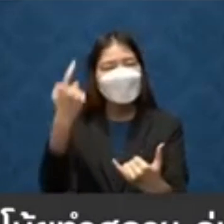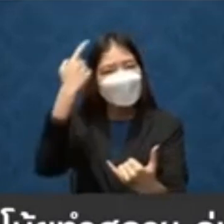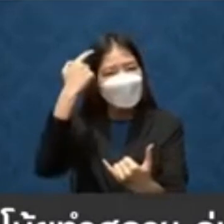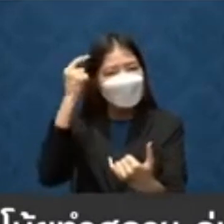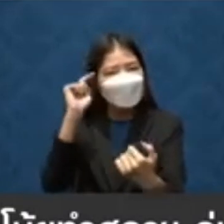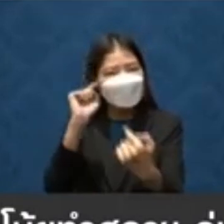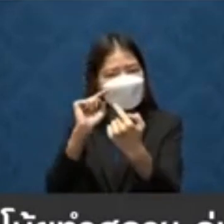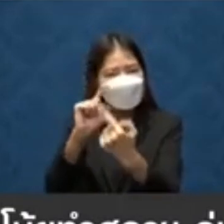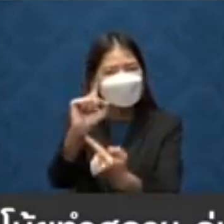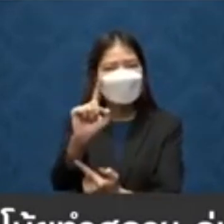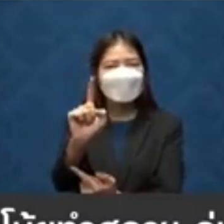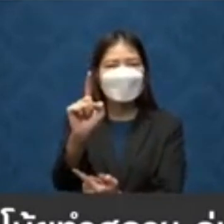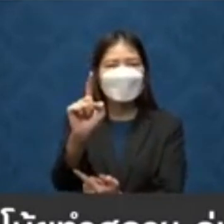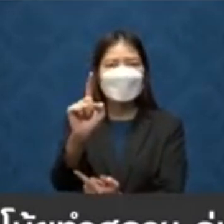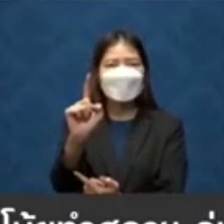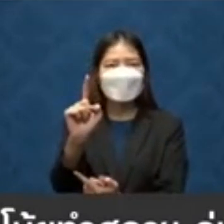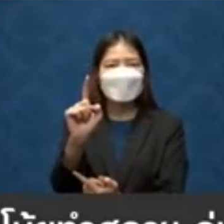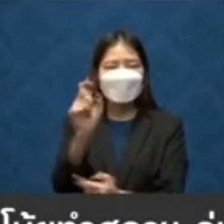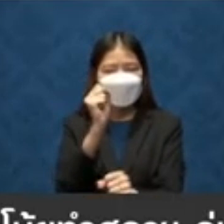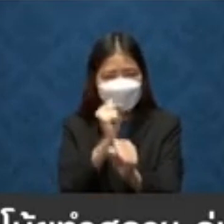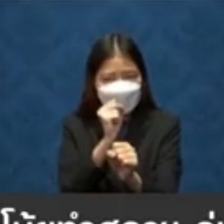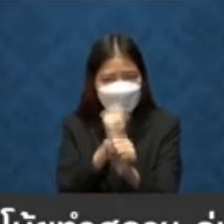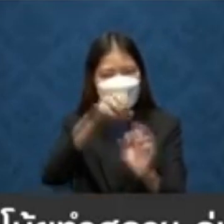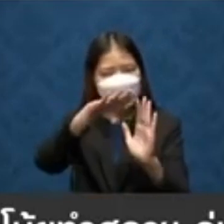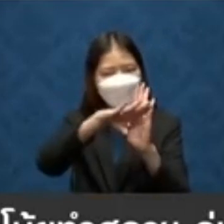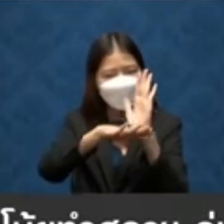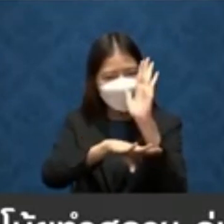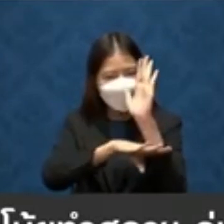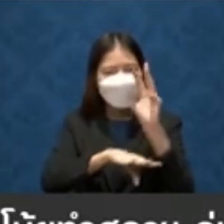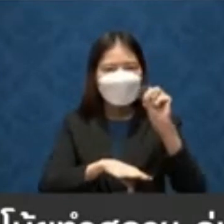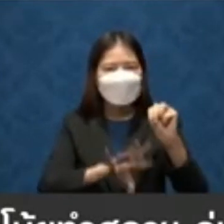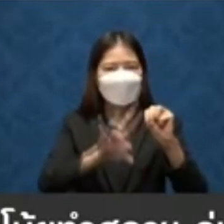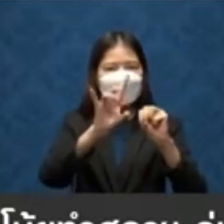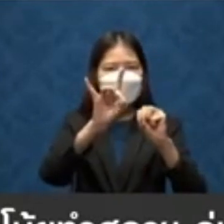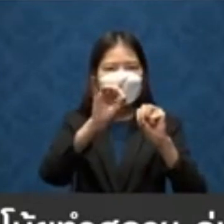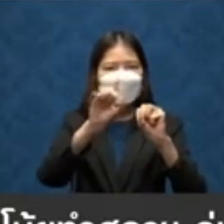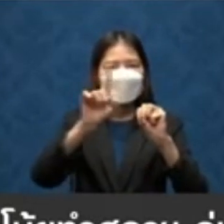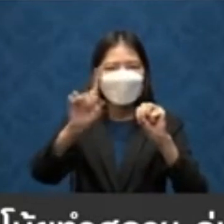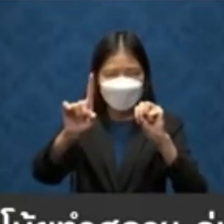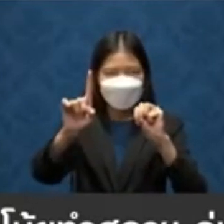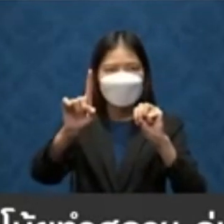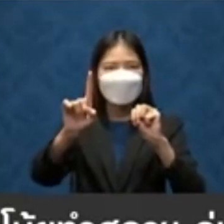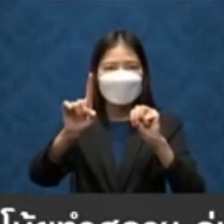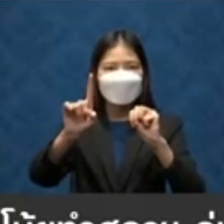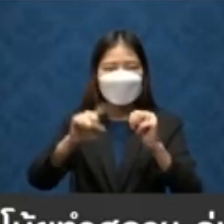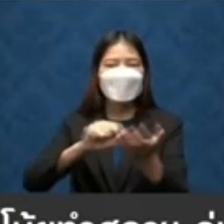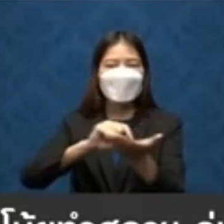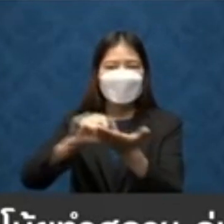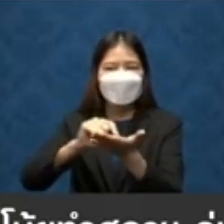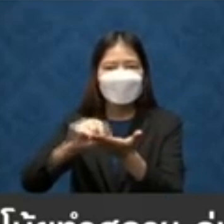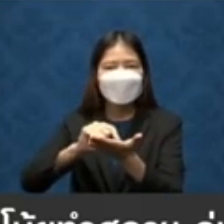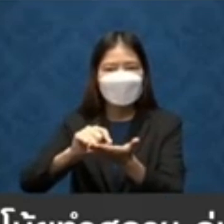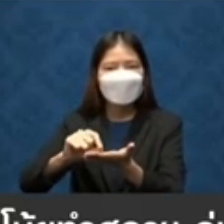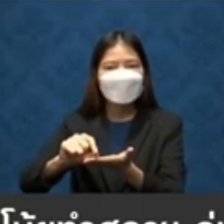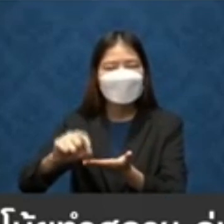เห็นด้วยกับร่างของการแปรญัตติที่ขอสงวนคำแปลยติที่เพิ่มมาตรา 8/1ขึ้นใหม่หรือไม่ก่อนลงมติประธาน